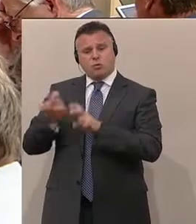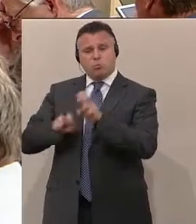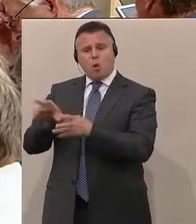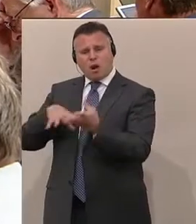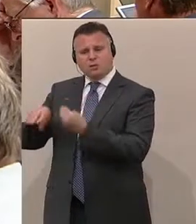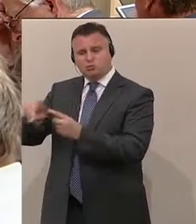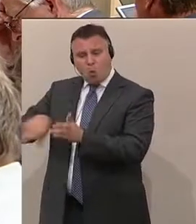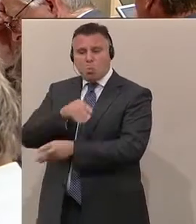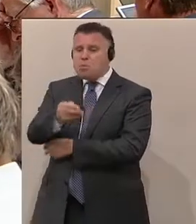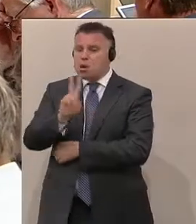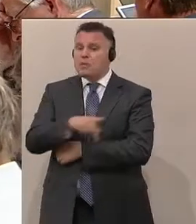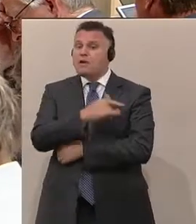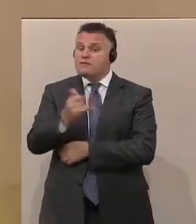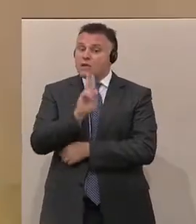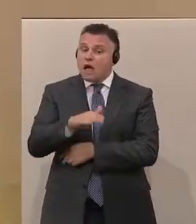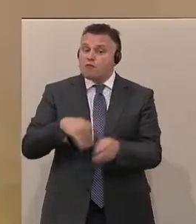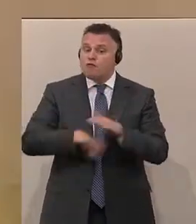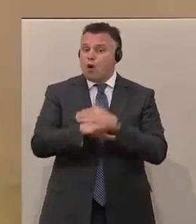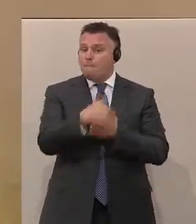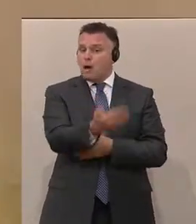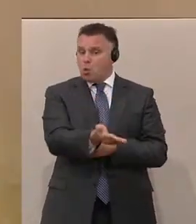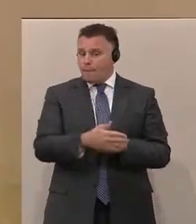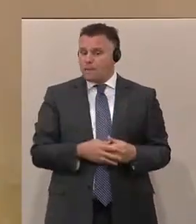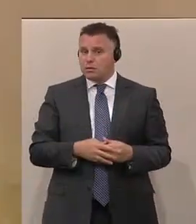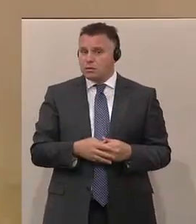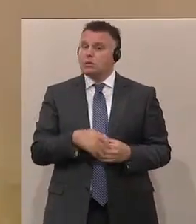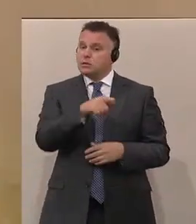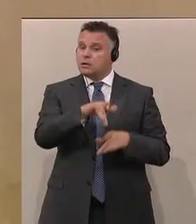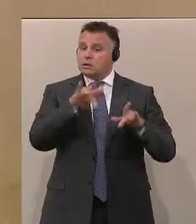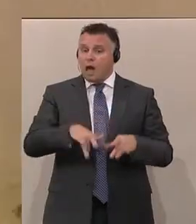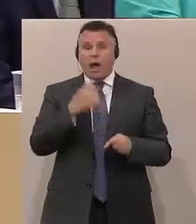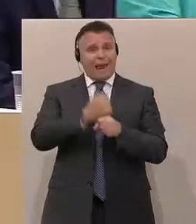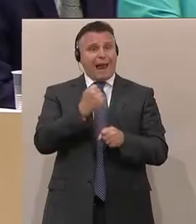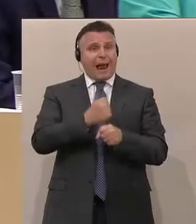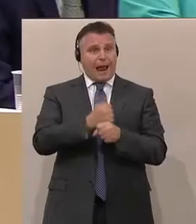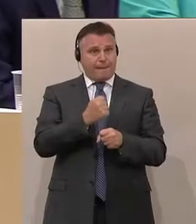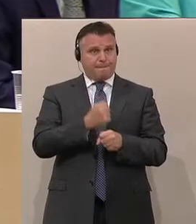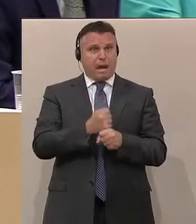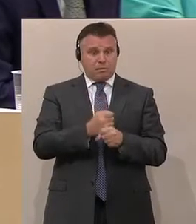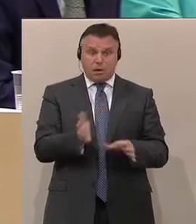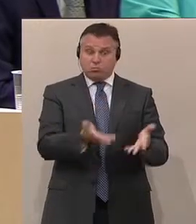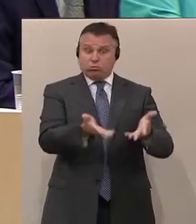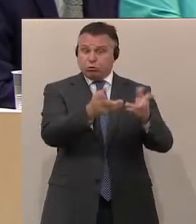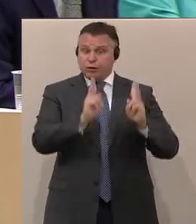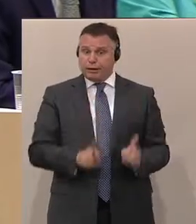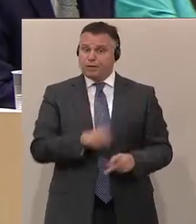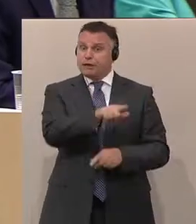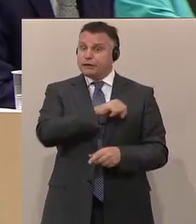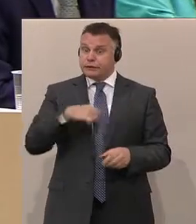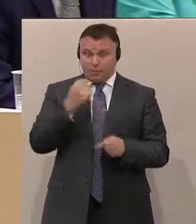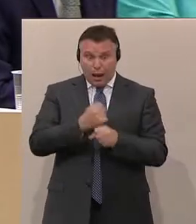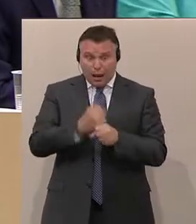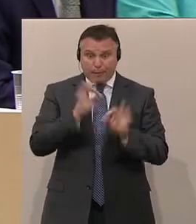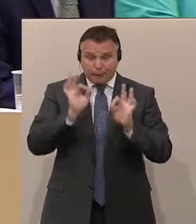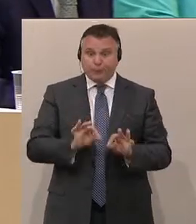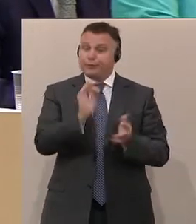können, wie sie diesen denn voll ausschöpfen können, indem man ihnen die Möglichkeit gibt, arbeiten zu gehen, indem man ihnen die Möglichkeit gibt, auch so viel Geld zu verdienen, dass sie auf